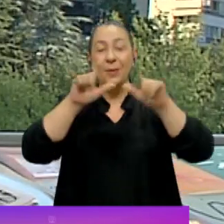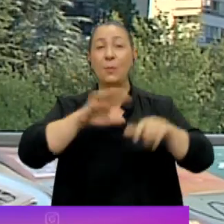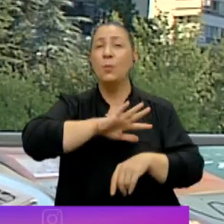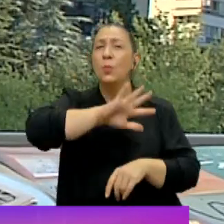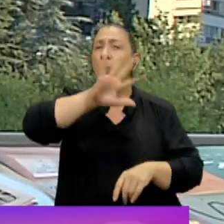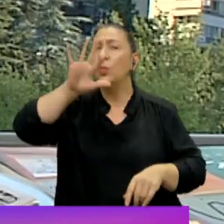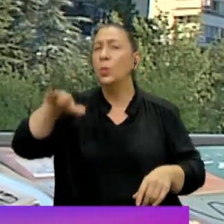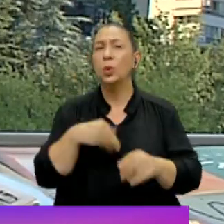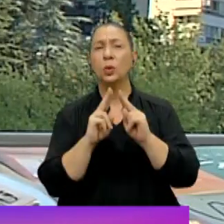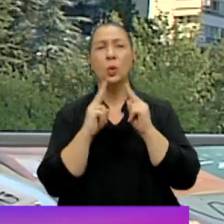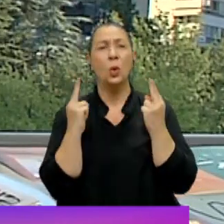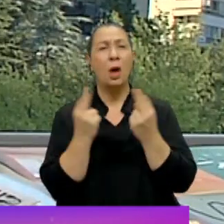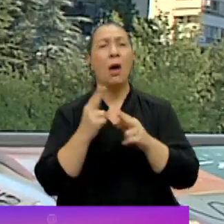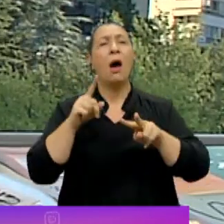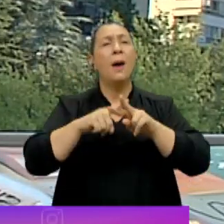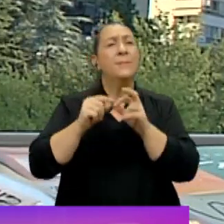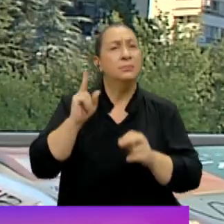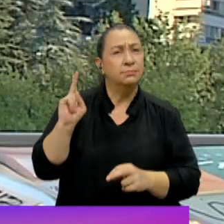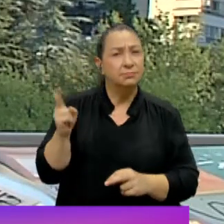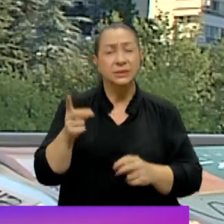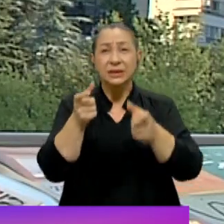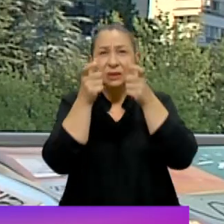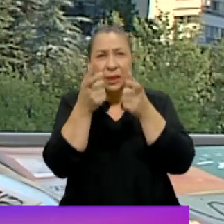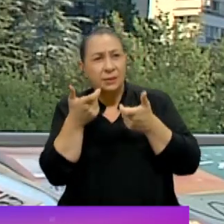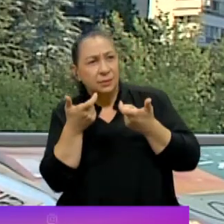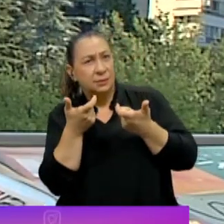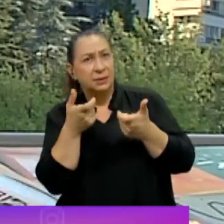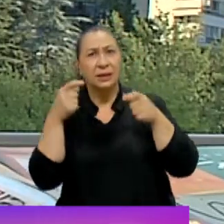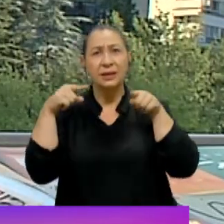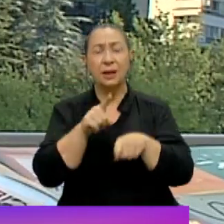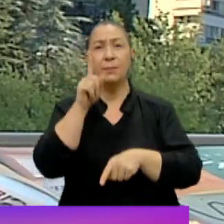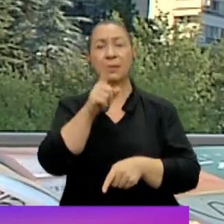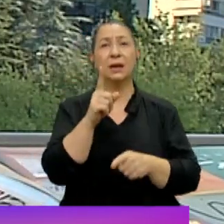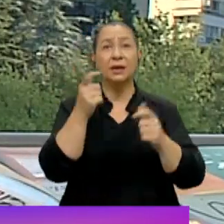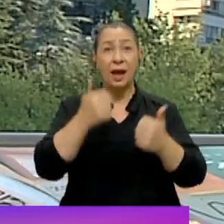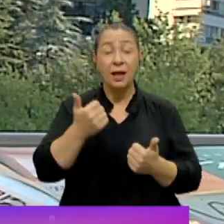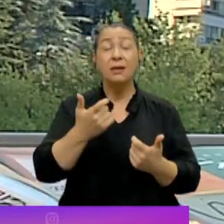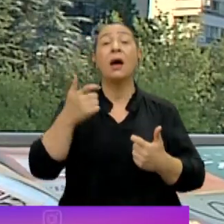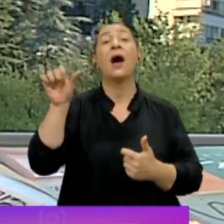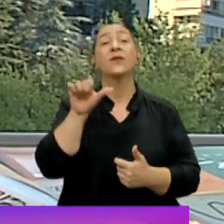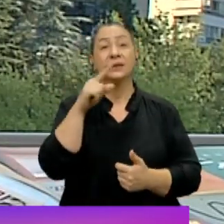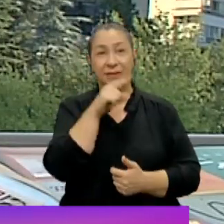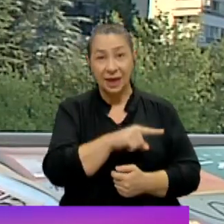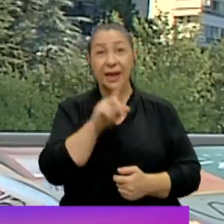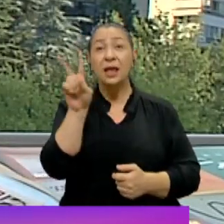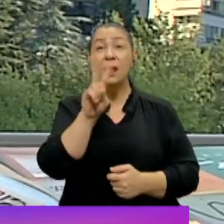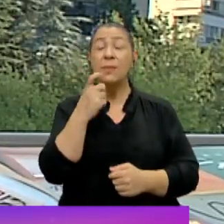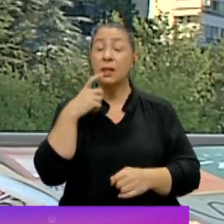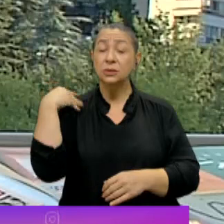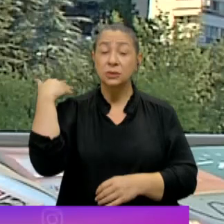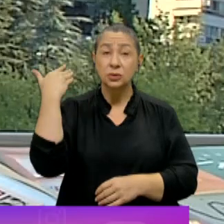bütün dünyanın, Avrupa Birliği'nin dikkatle takip ettiği bir adres Afganistan. 20 yıl